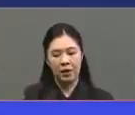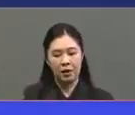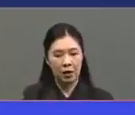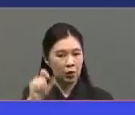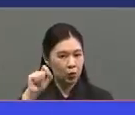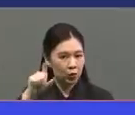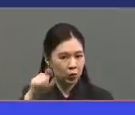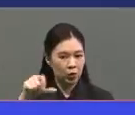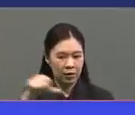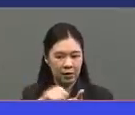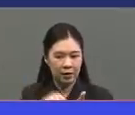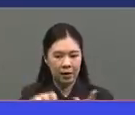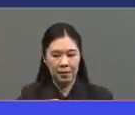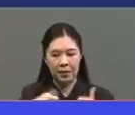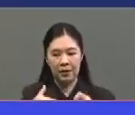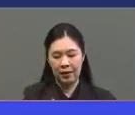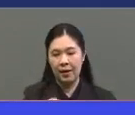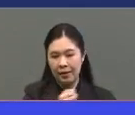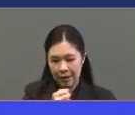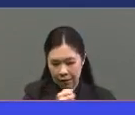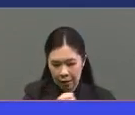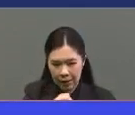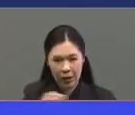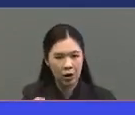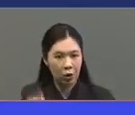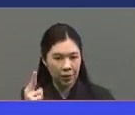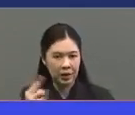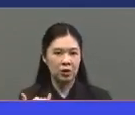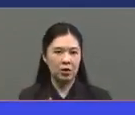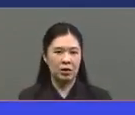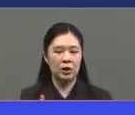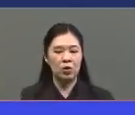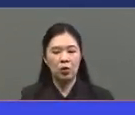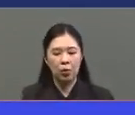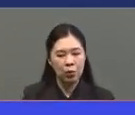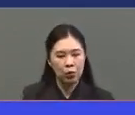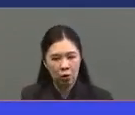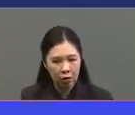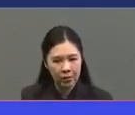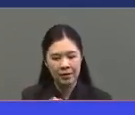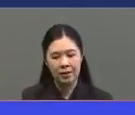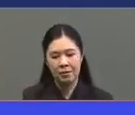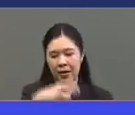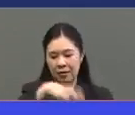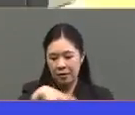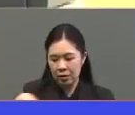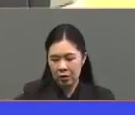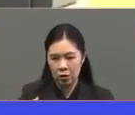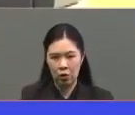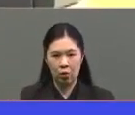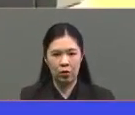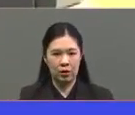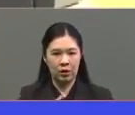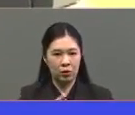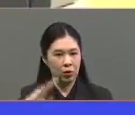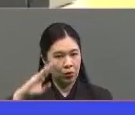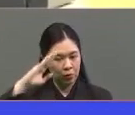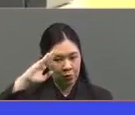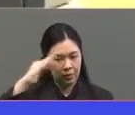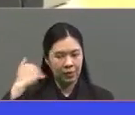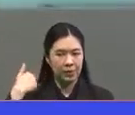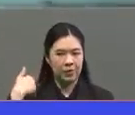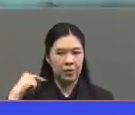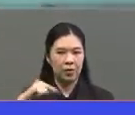มนตรีและรัฐมนตรีว่าการกระทรวงกลาโหมท่านได้สั่งการกระทรวงมหาดไทยกระทรวงยุติธรรมสำนักงานตำรวจแห่งชาติและทุกหน่วยงานที่เกี่ยวข้อง